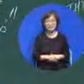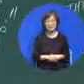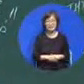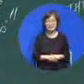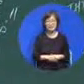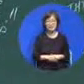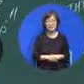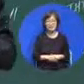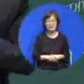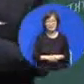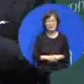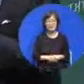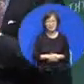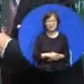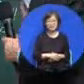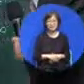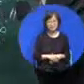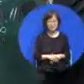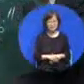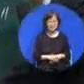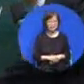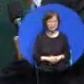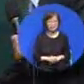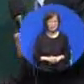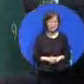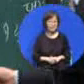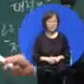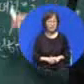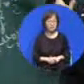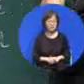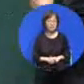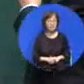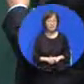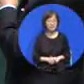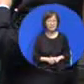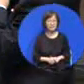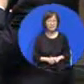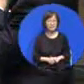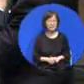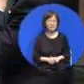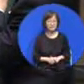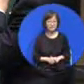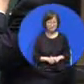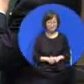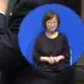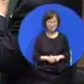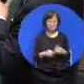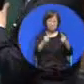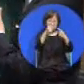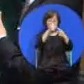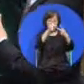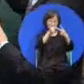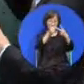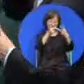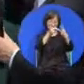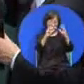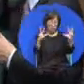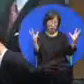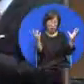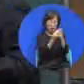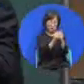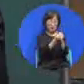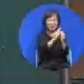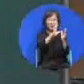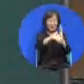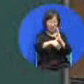what we must do. 이렇게 하면 하나님이 여러분에게 시대 맞추되 이런 응답을 줄 겁니다. When you do this, then every age God